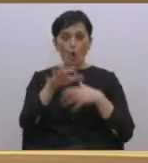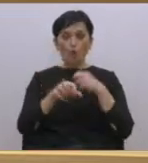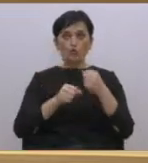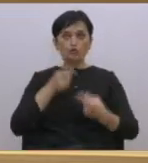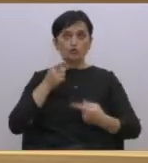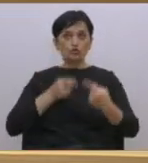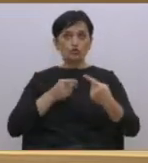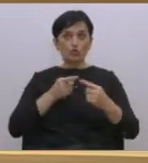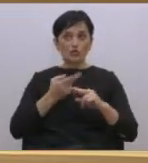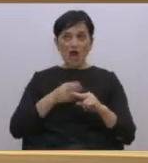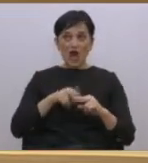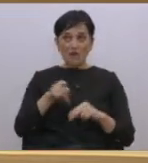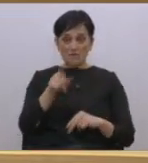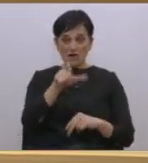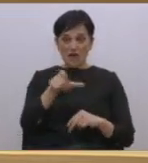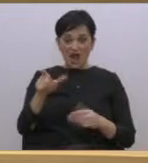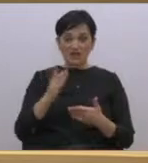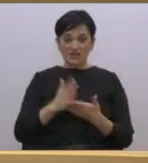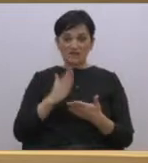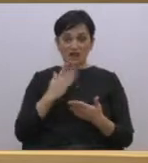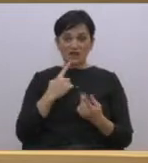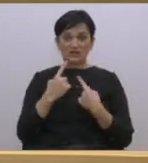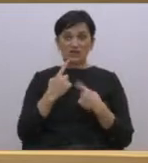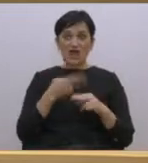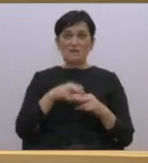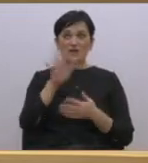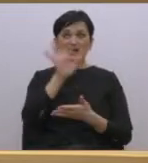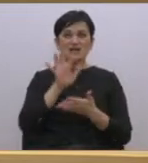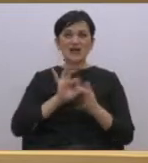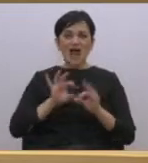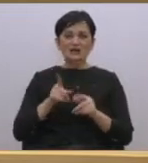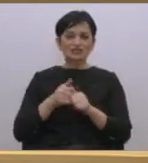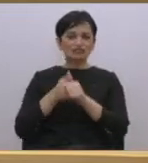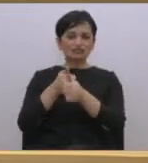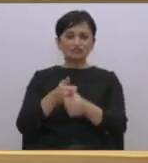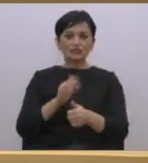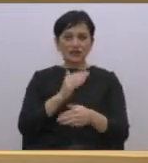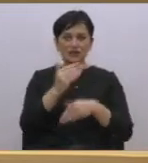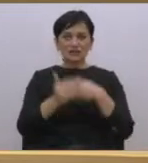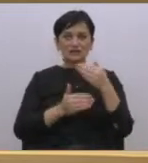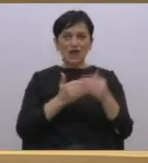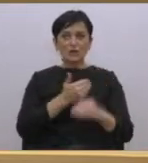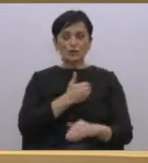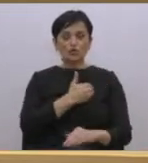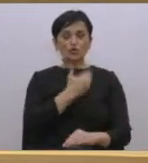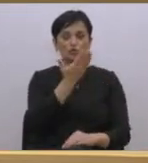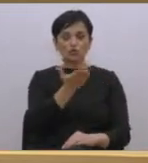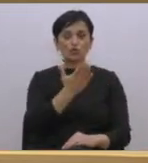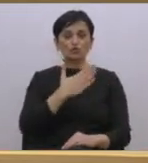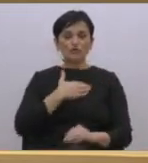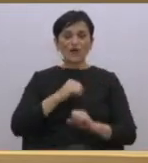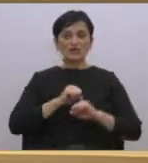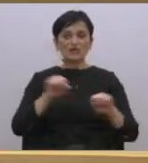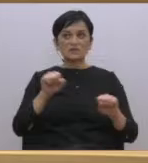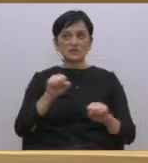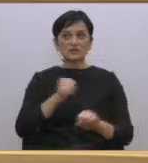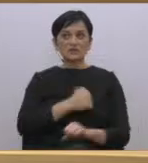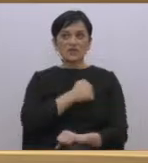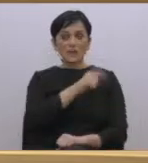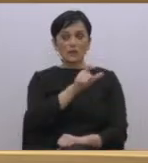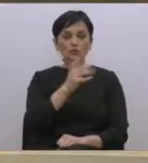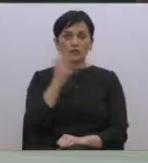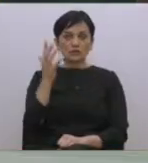buzola. Ai am hahtan cu sakme, da mem goniro, am gans hada vepsi agar sunt așa ucat, țarma te vzgi surept tkwe, da cuenic miri samfedruebi, stidim